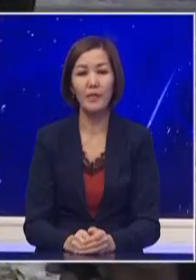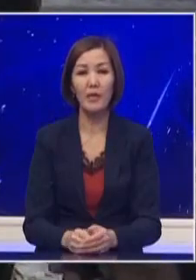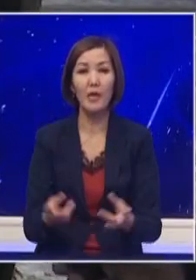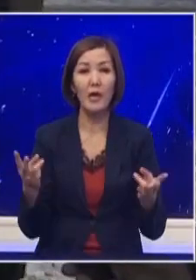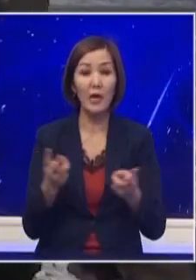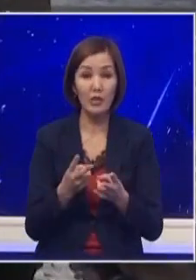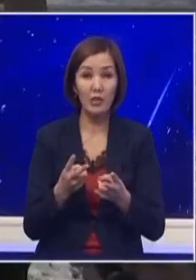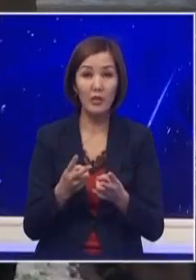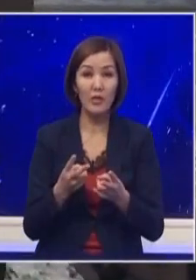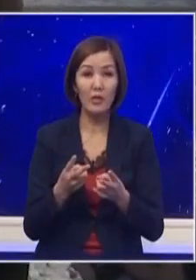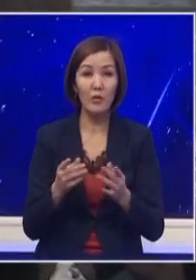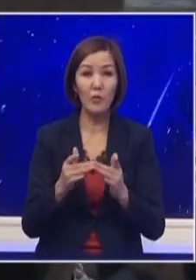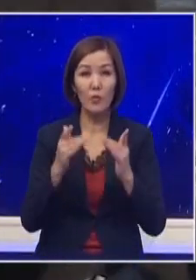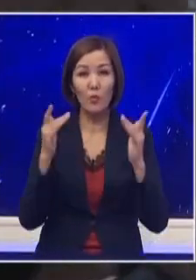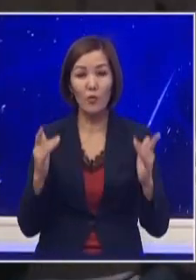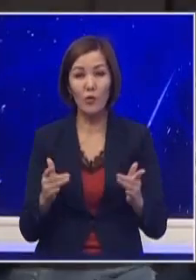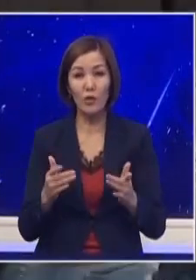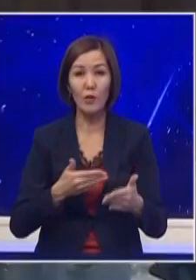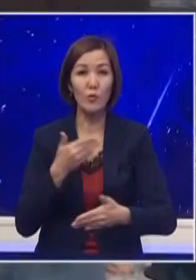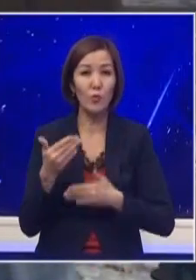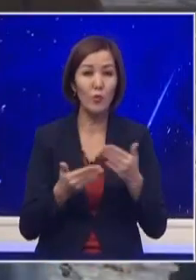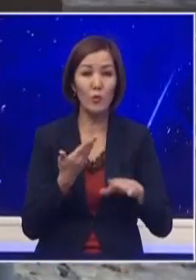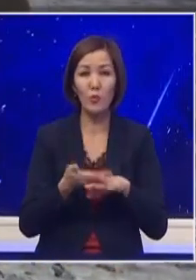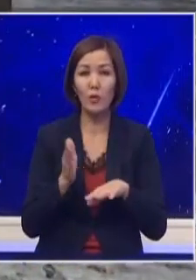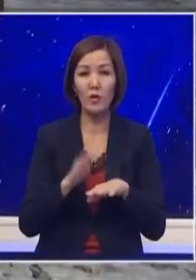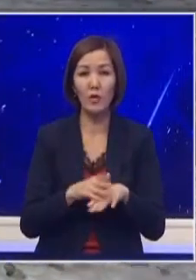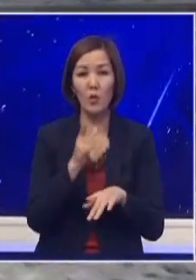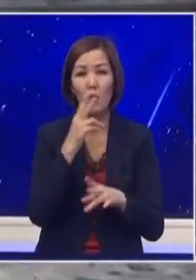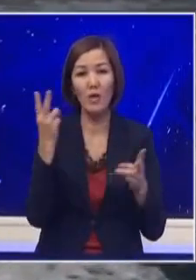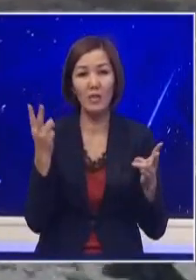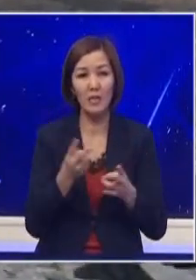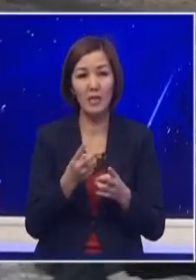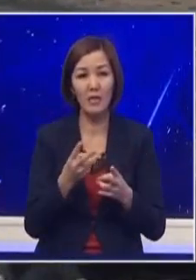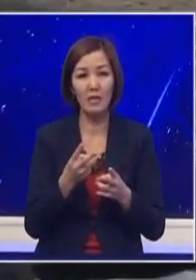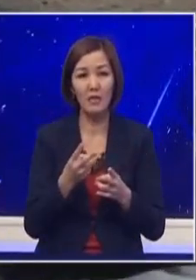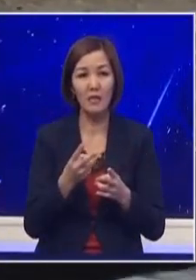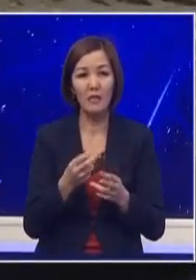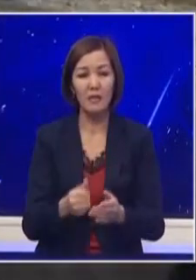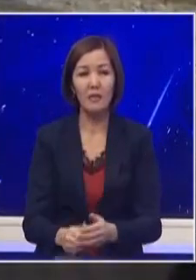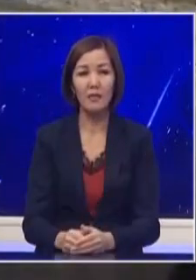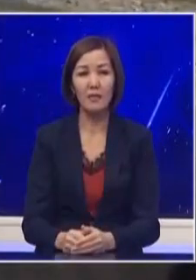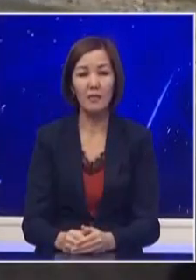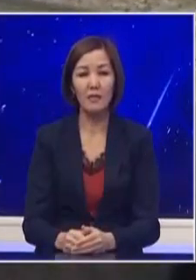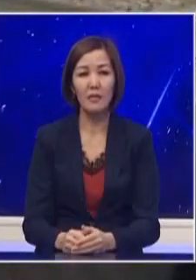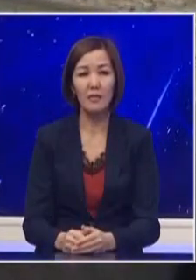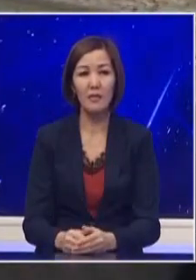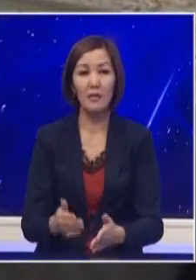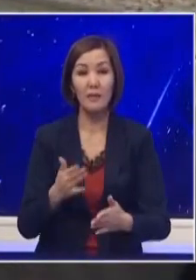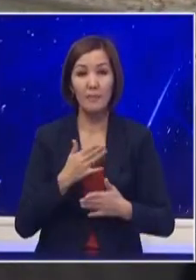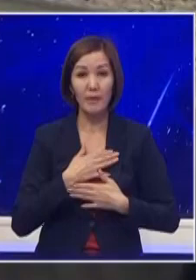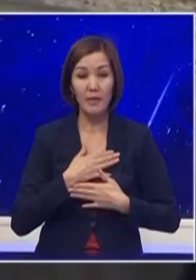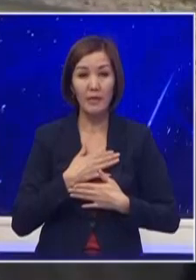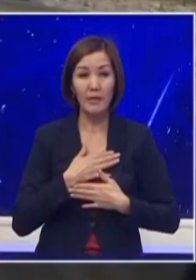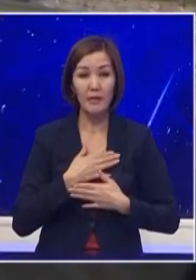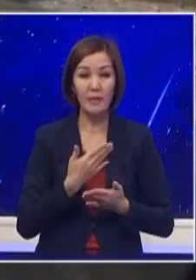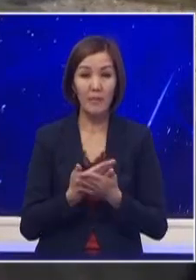Знаю, что... Ну, быстрее. Ну ладно, потом носом не обойдешься, братан. Ну ладно, все, зашел. Сіздер менің орында болсаңыздар да